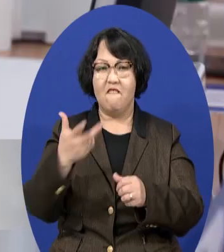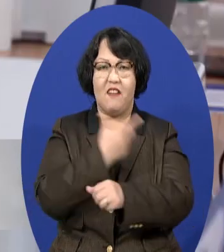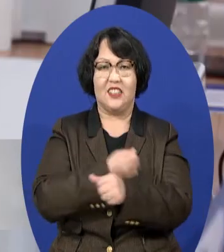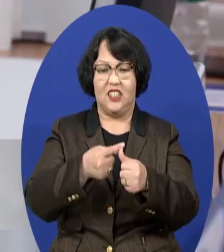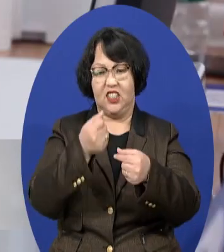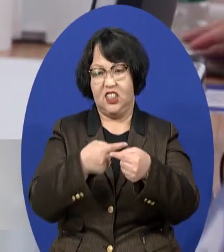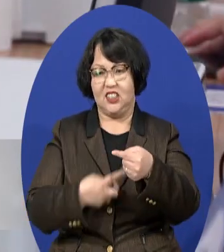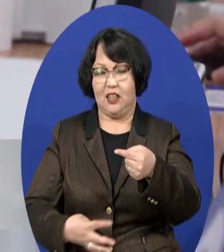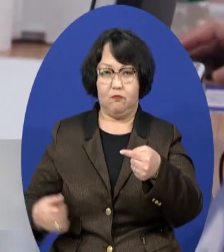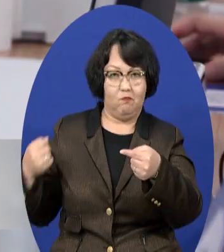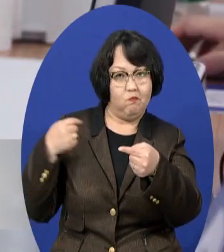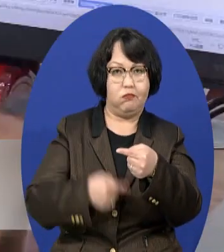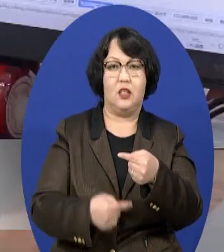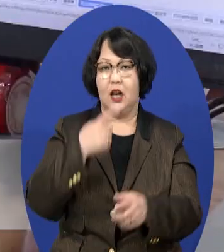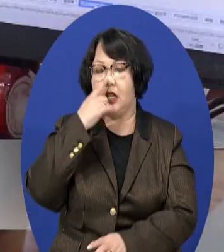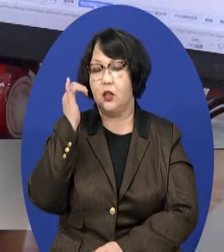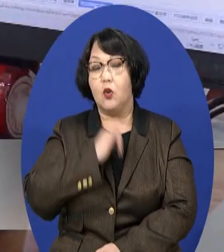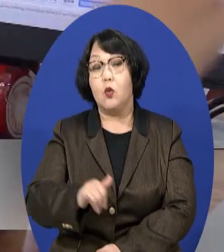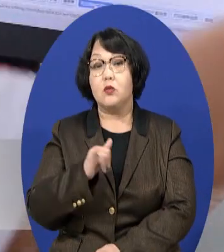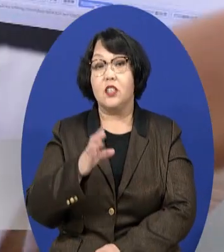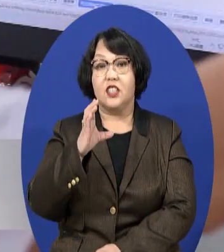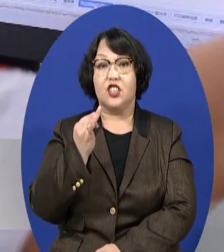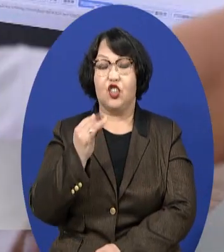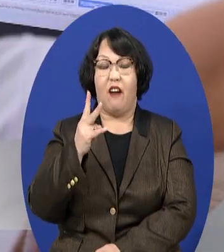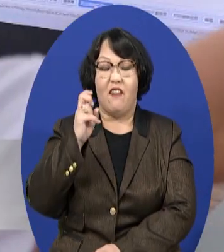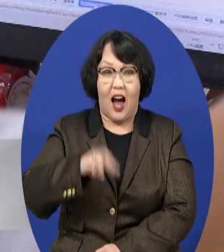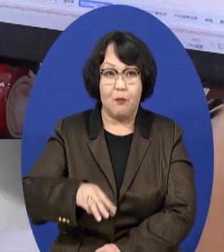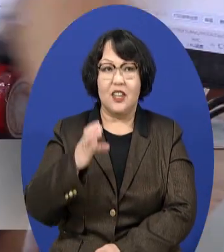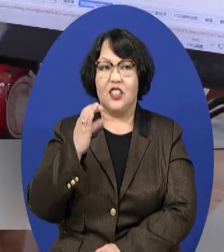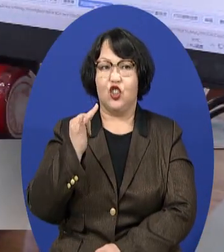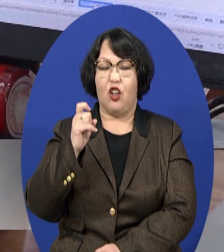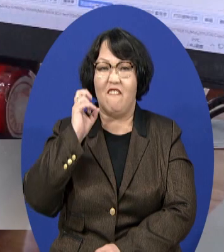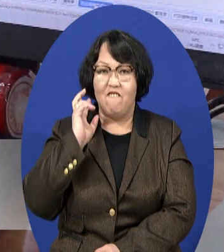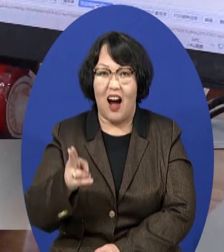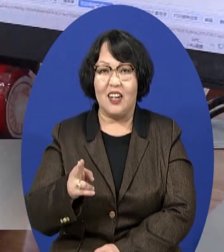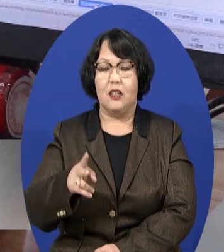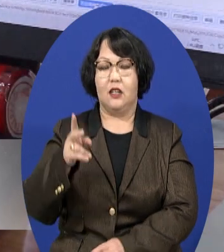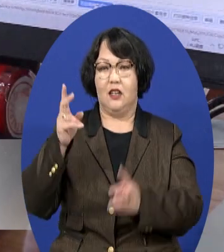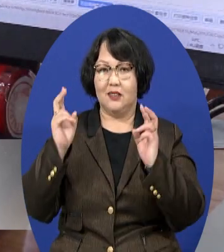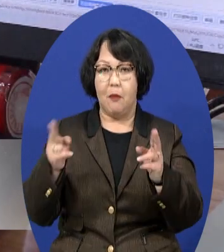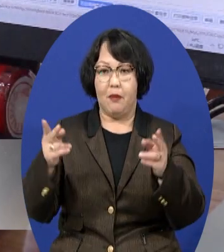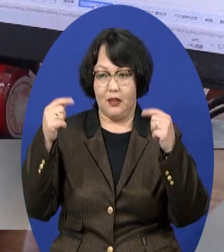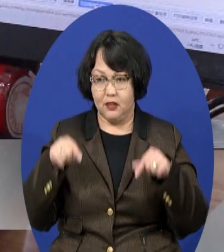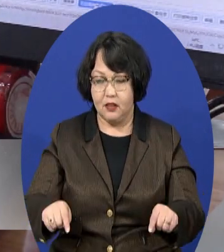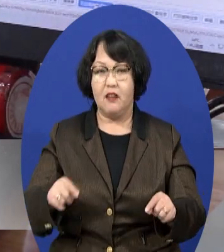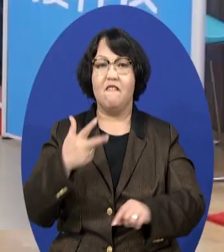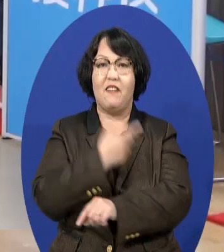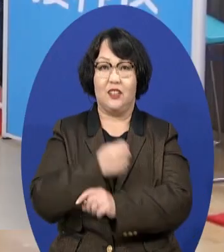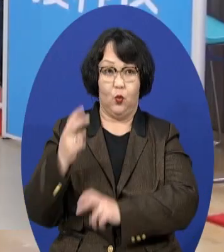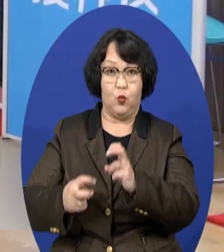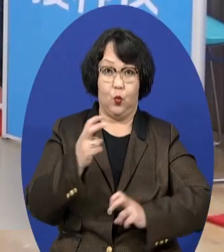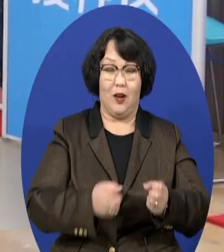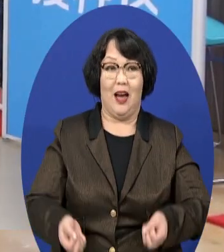маа. Дашрамд дуулахад хятад улс Sinopharm болон Sinovac компани вакциныг 18-аас доош насны